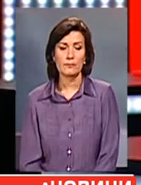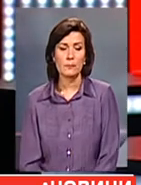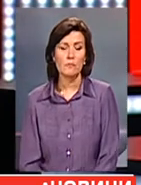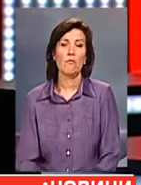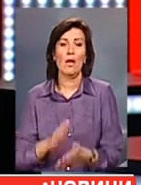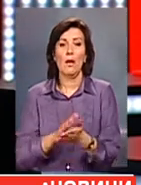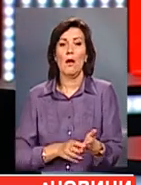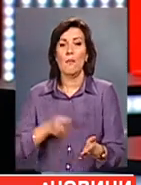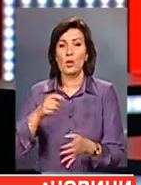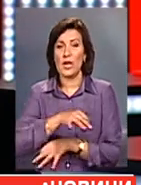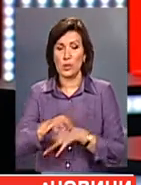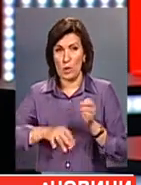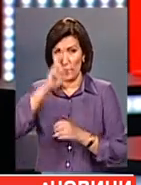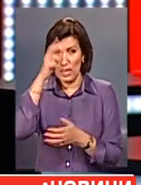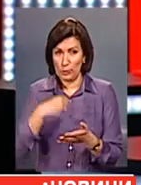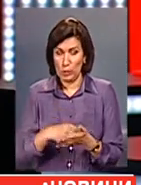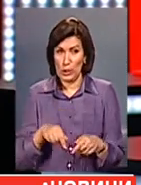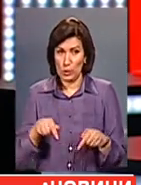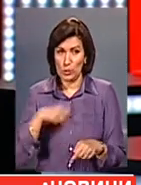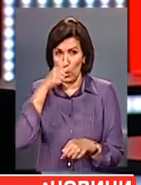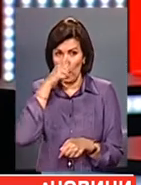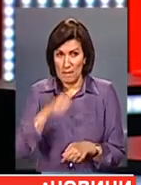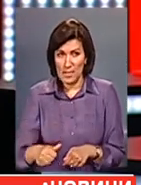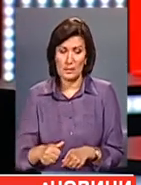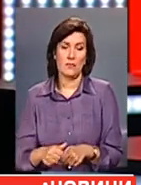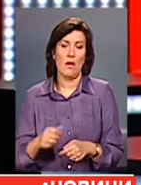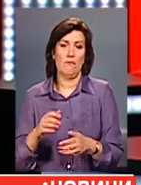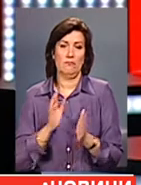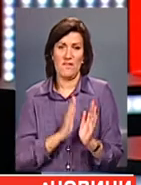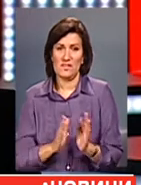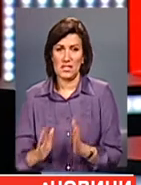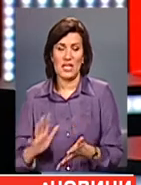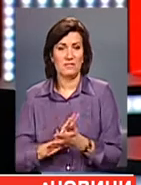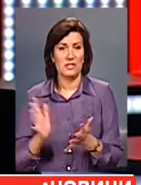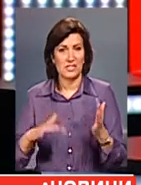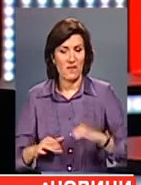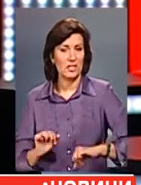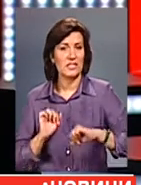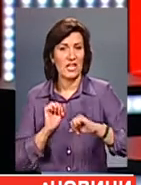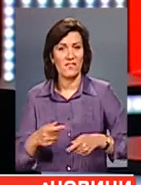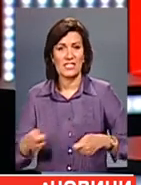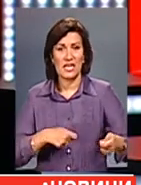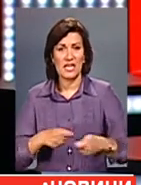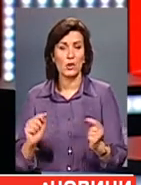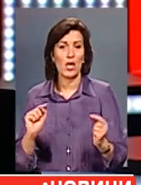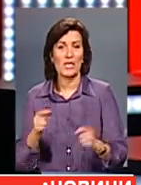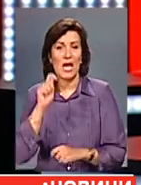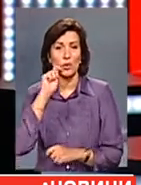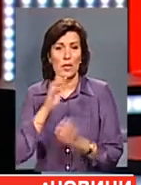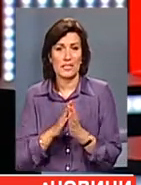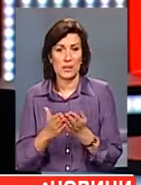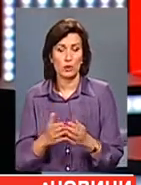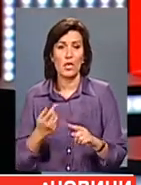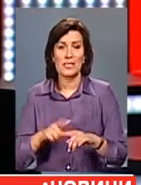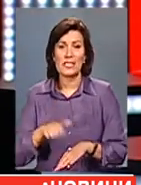Подати проєкт держбюджету вже цього місяця, навести лади з сміттєзвалищами та захистити ринок від антиукраїнських книжок. Це основне, про що